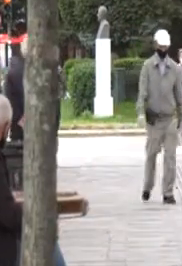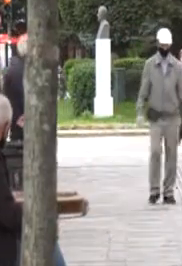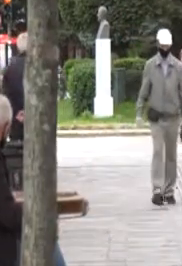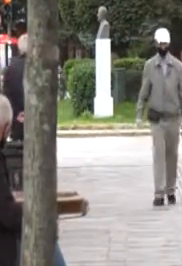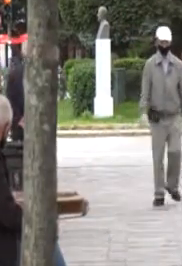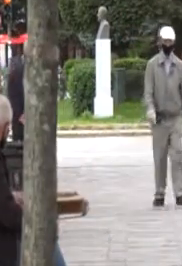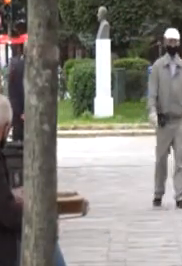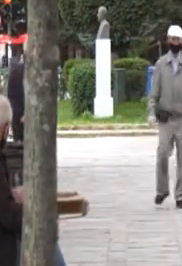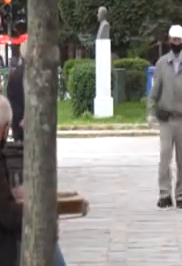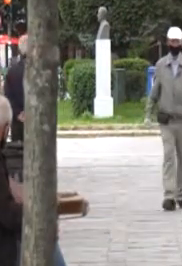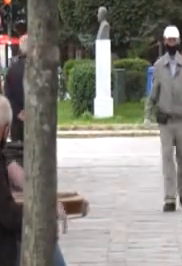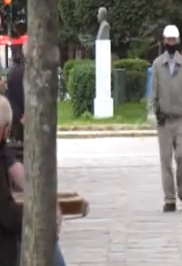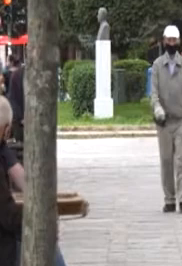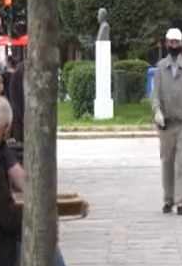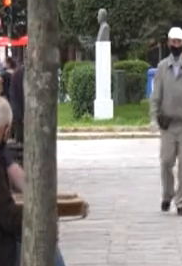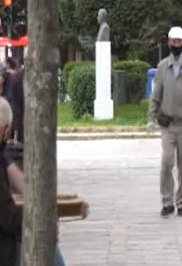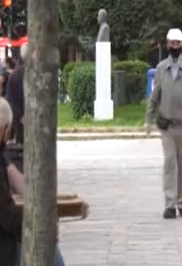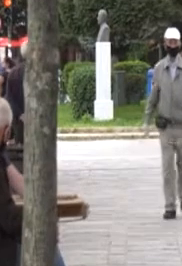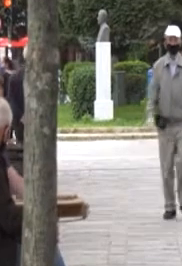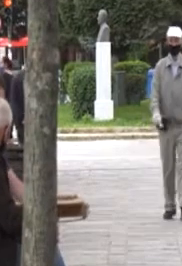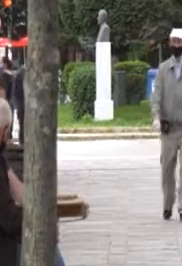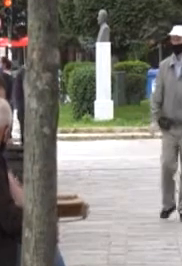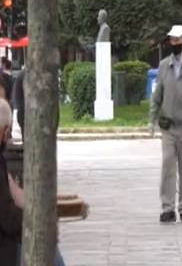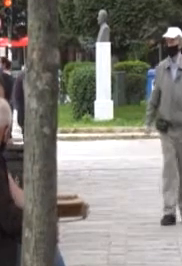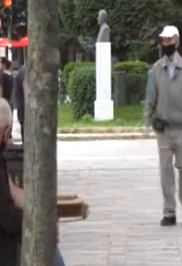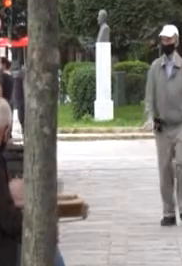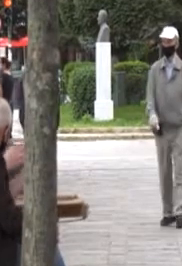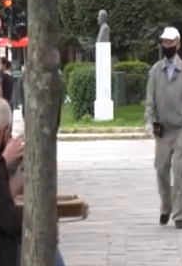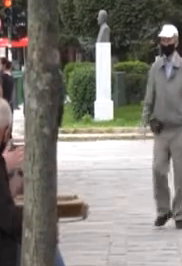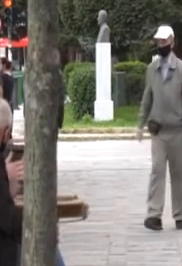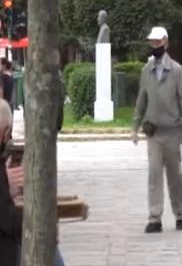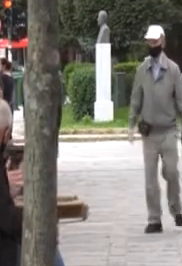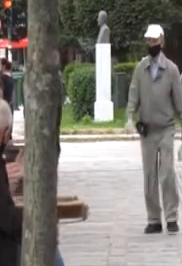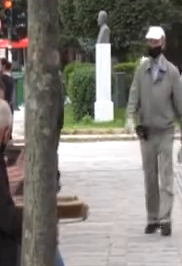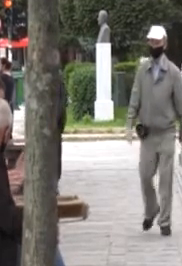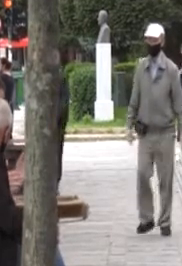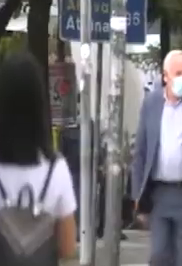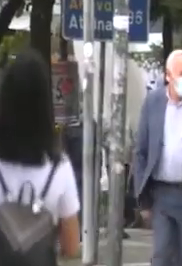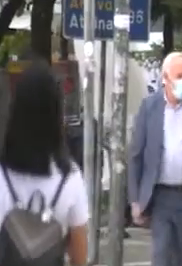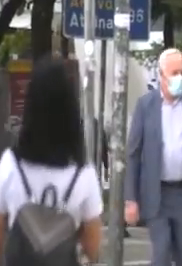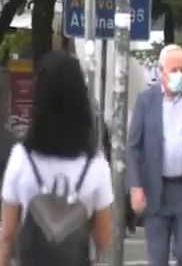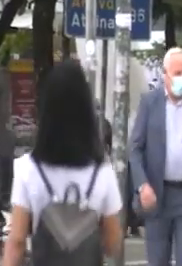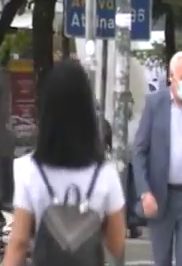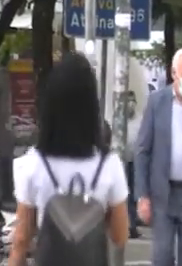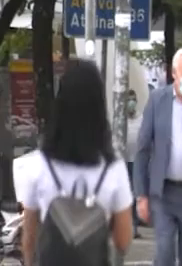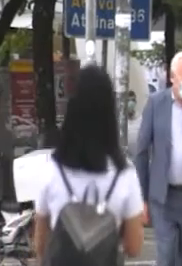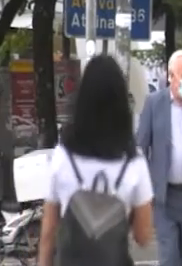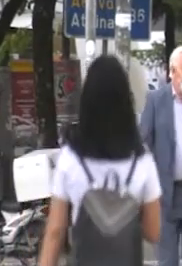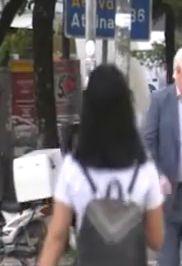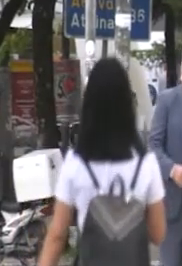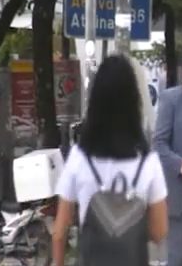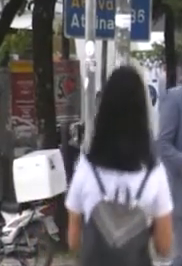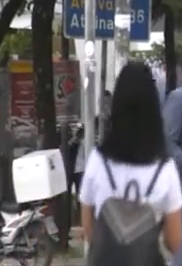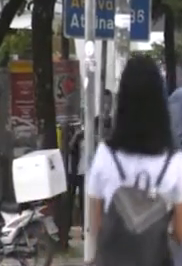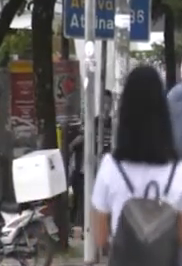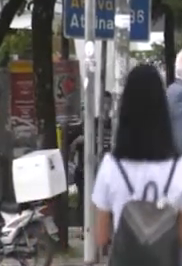εκ των οποίων 22 εντοπίστηκαν κατόπιν ελέγχων στις πύλες εισόδου της χώρας. Αύξηση καταγράφουν ωστόσο και οι νέοι θάνατοι αλλά και ο